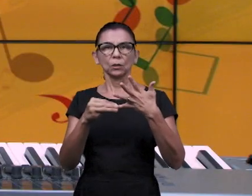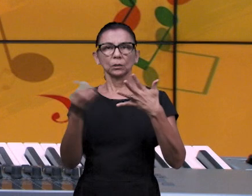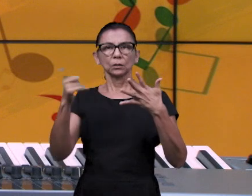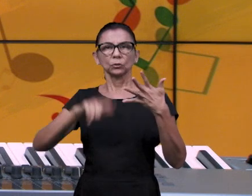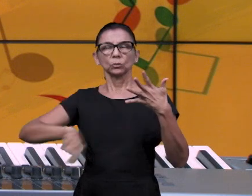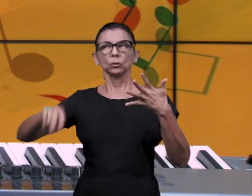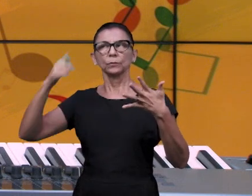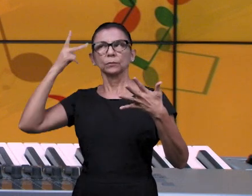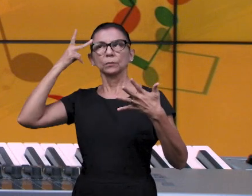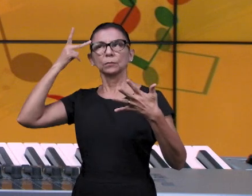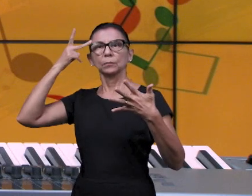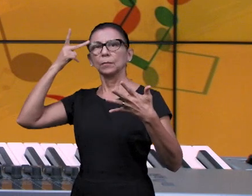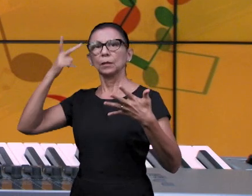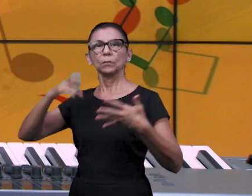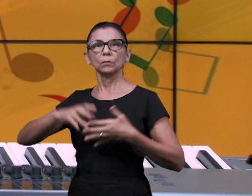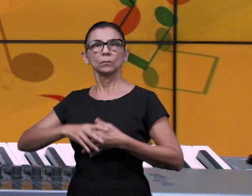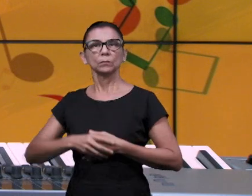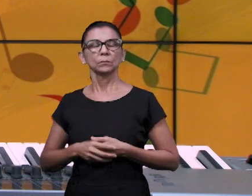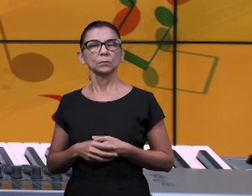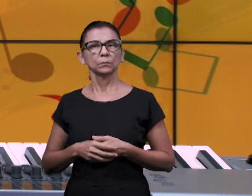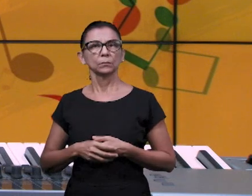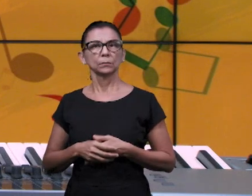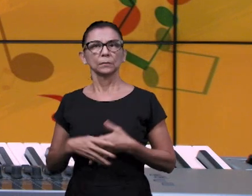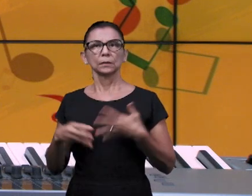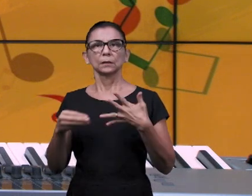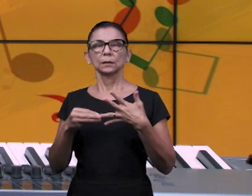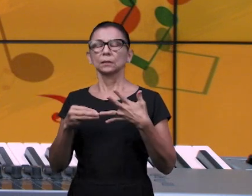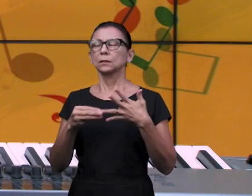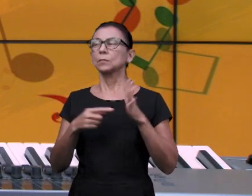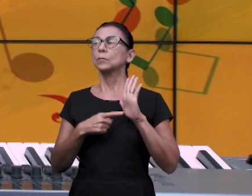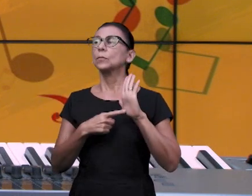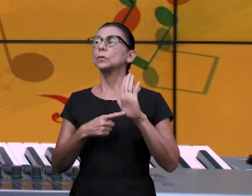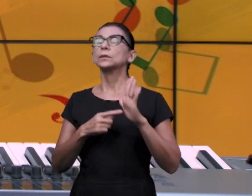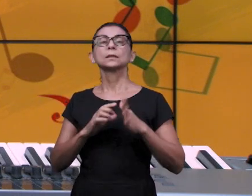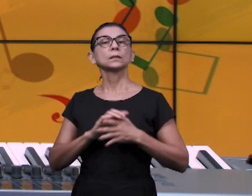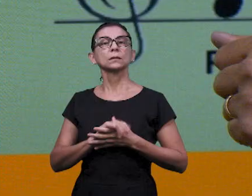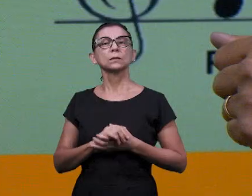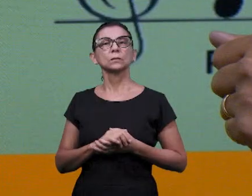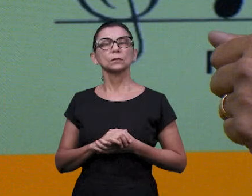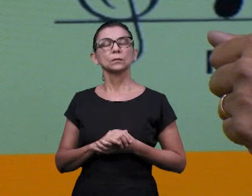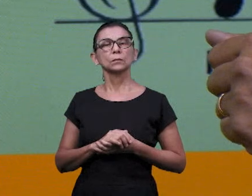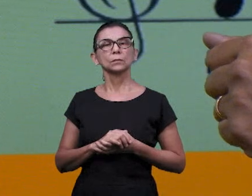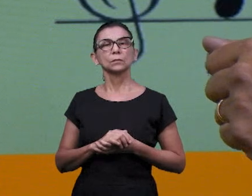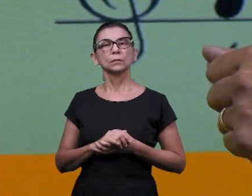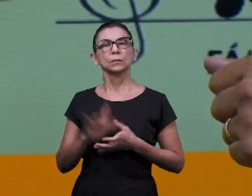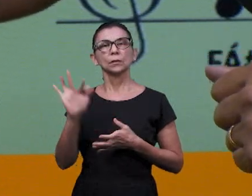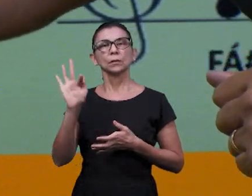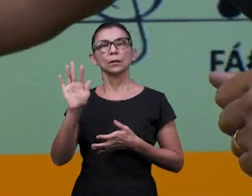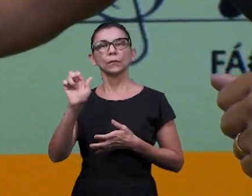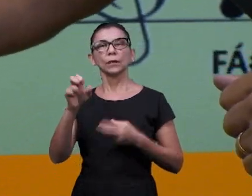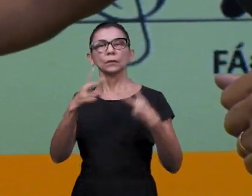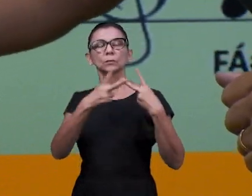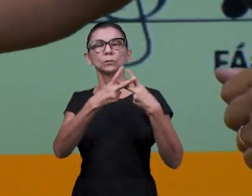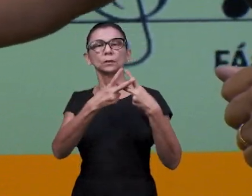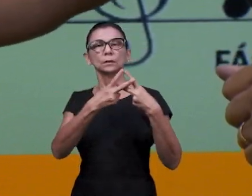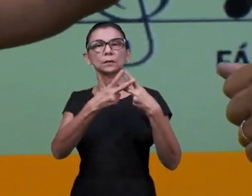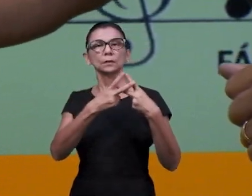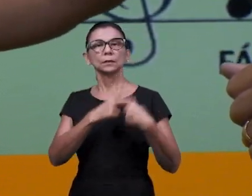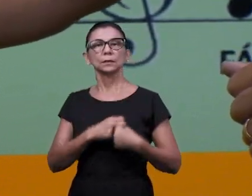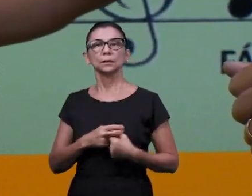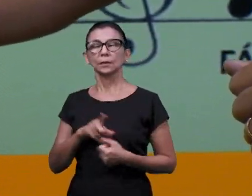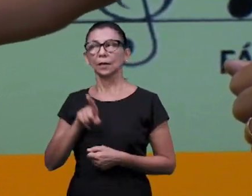Regardez bien. Ici, cette touche ici, donc c'est le Fa jazz.